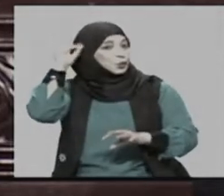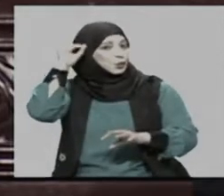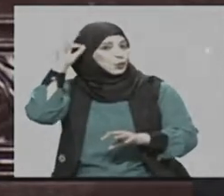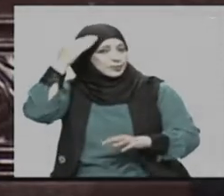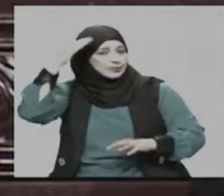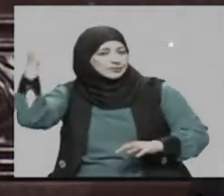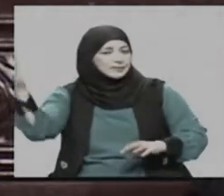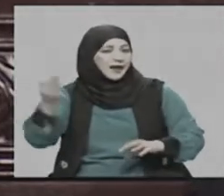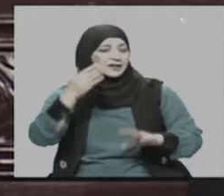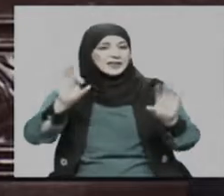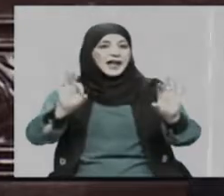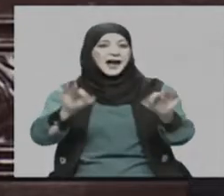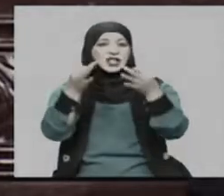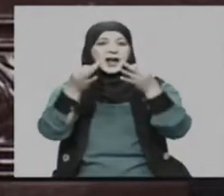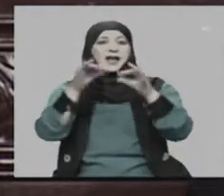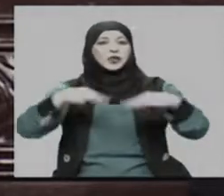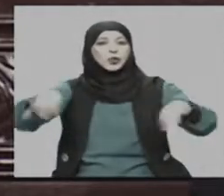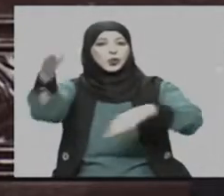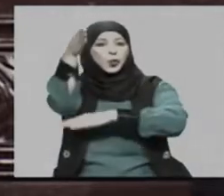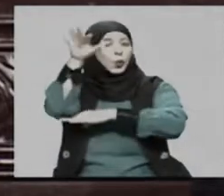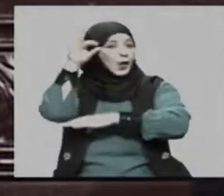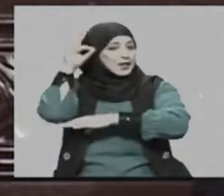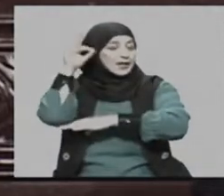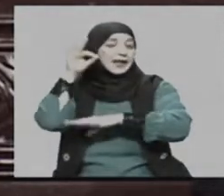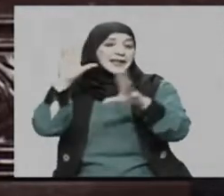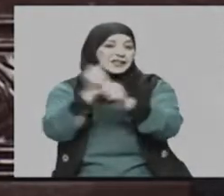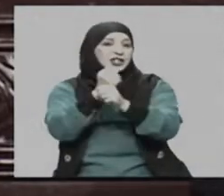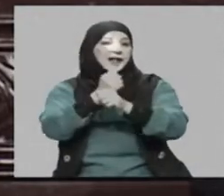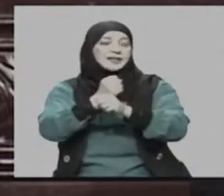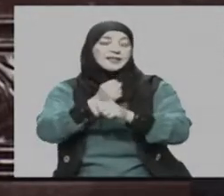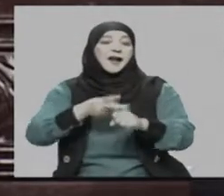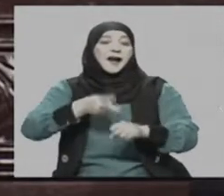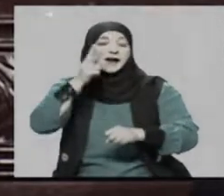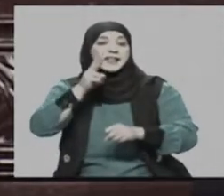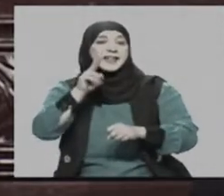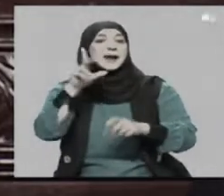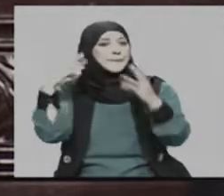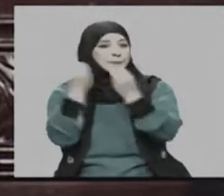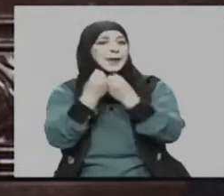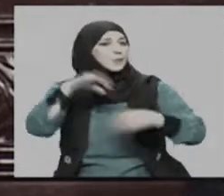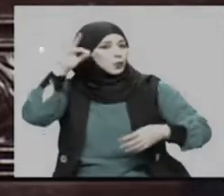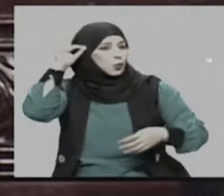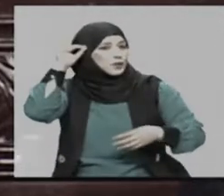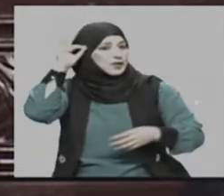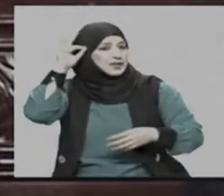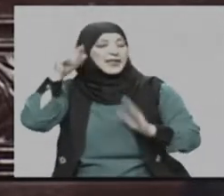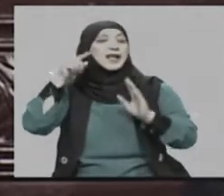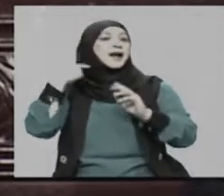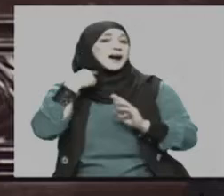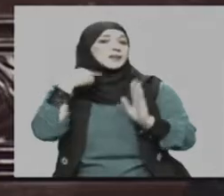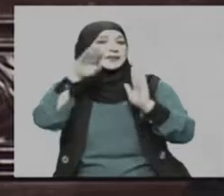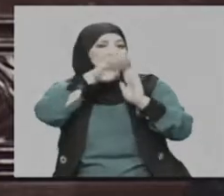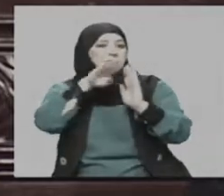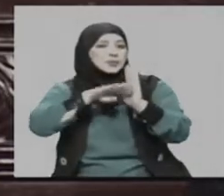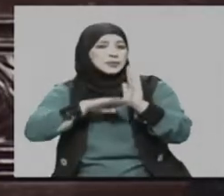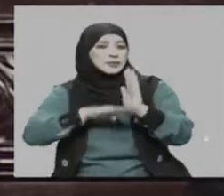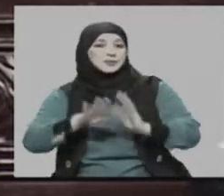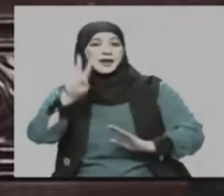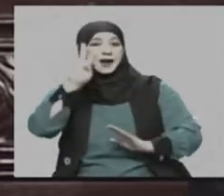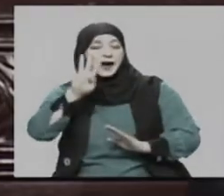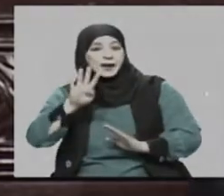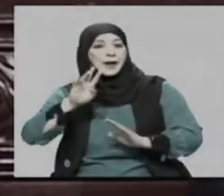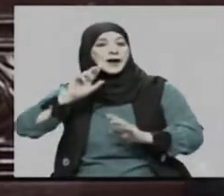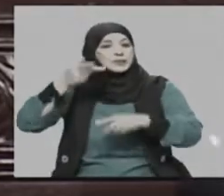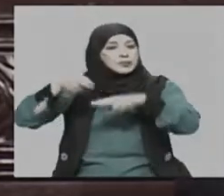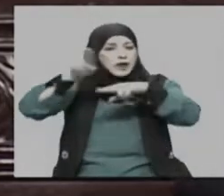بلدان، العشرة بلدان الأوائل اللي تغلبت على الجائحة الكورونا بأخف الأضرار، 4 وفيات الله يرحمهم على